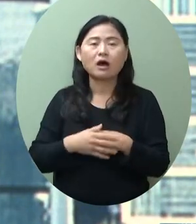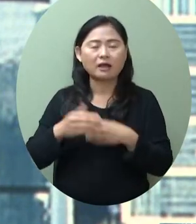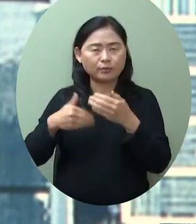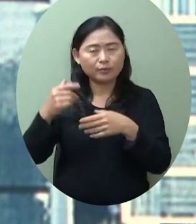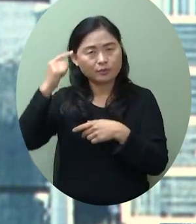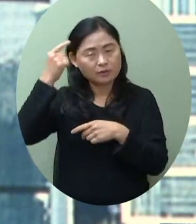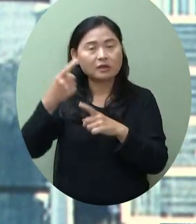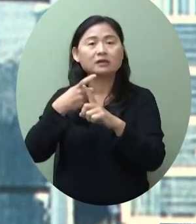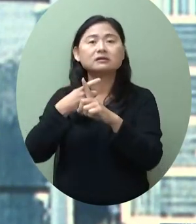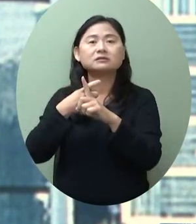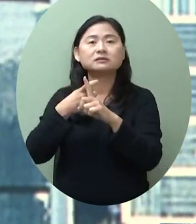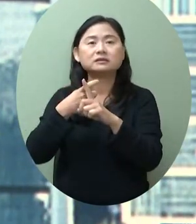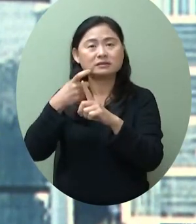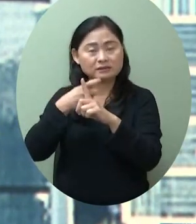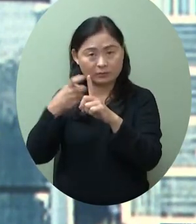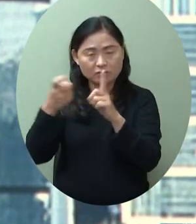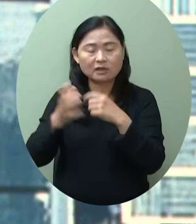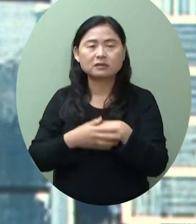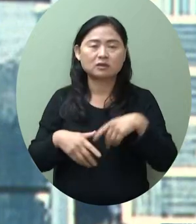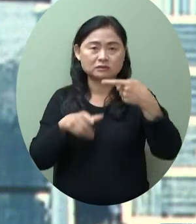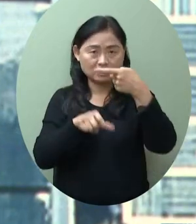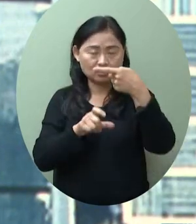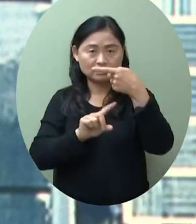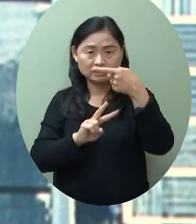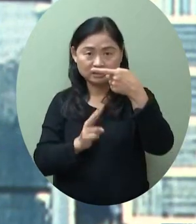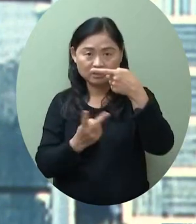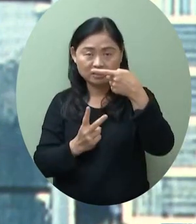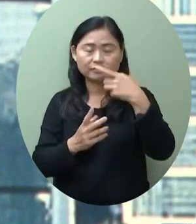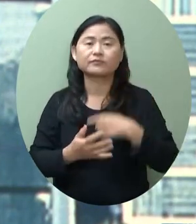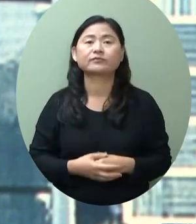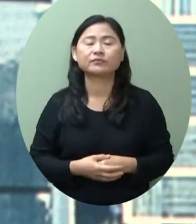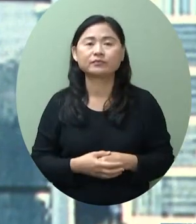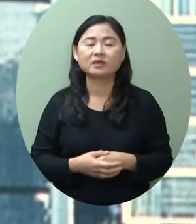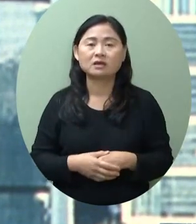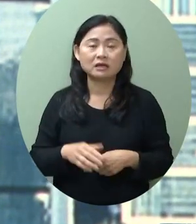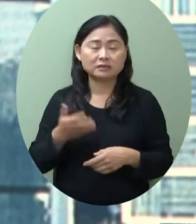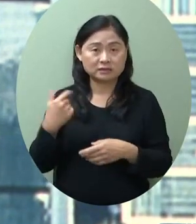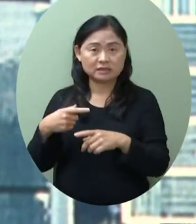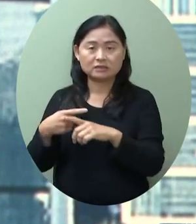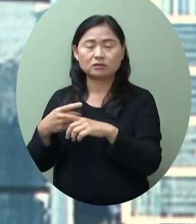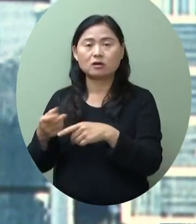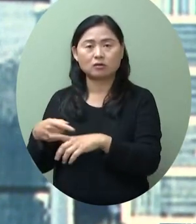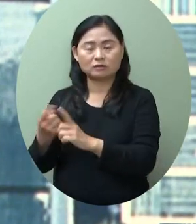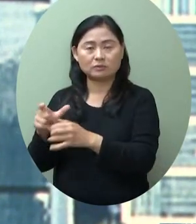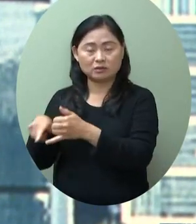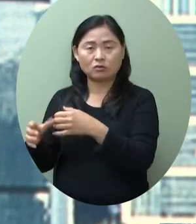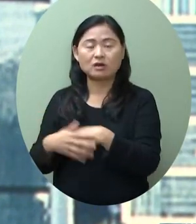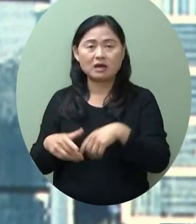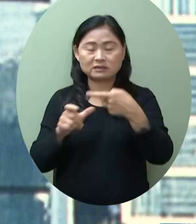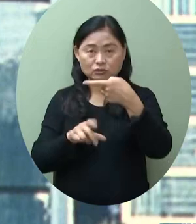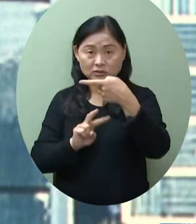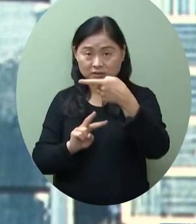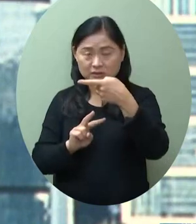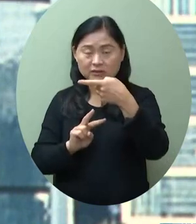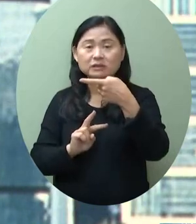1月22日。咁所以對於頭嗰11位，佢喺1月22日做完一檢測，係